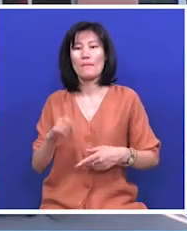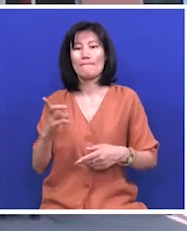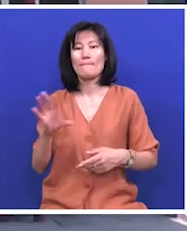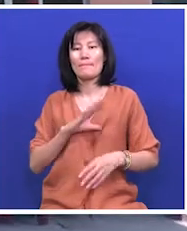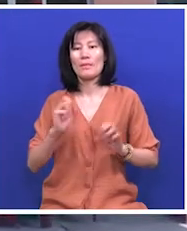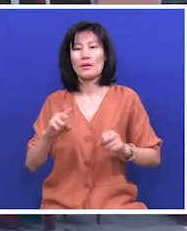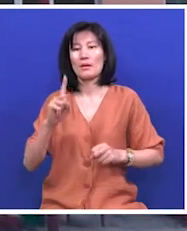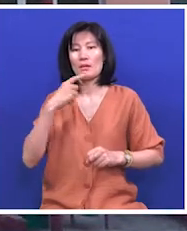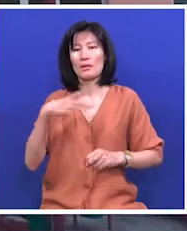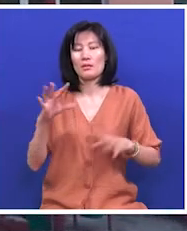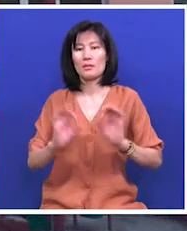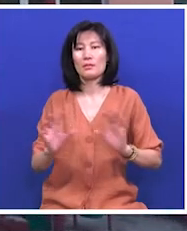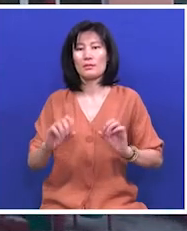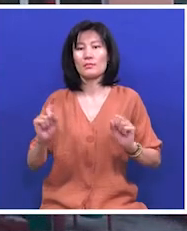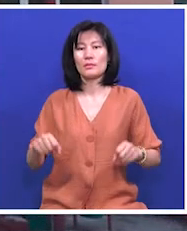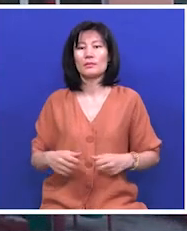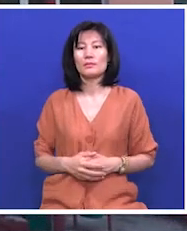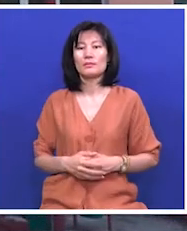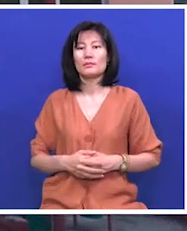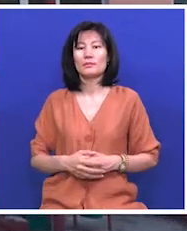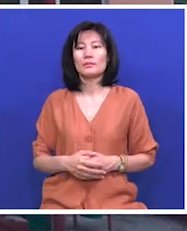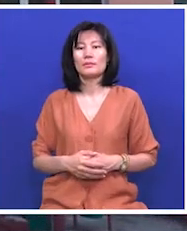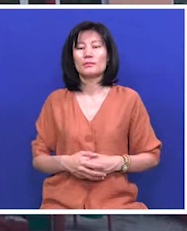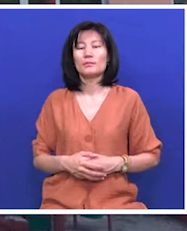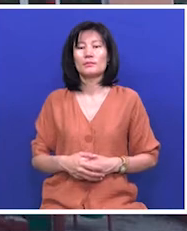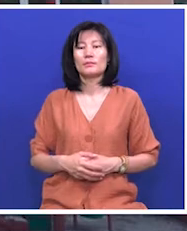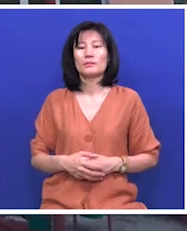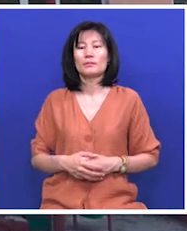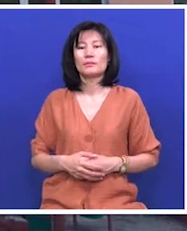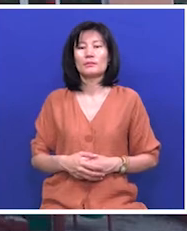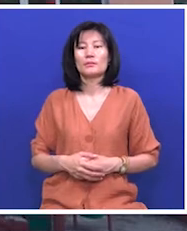нөмірмен байланысуға болатын хабардар етеміз.